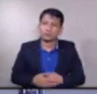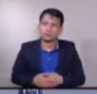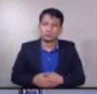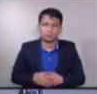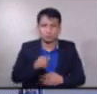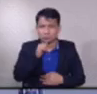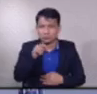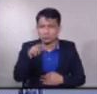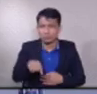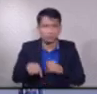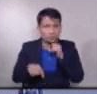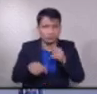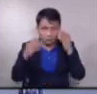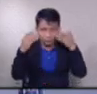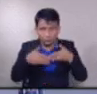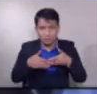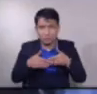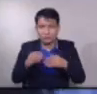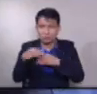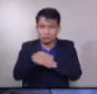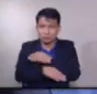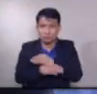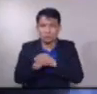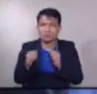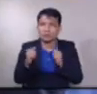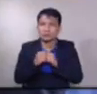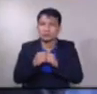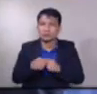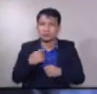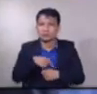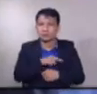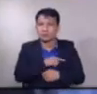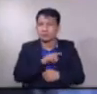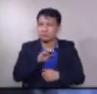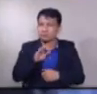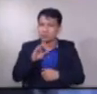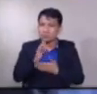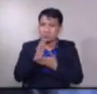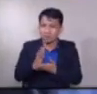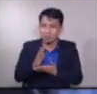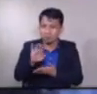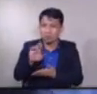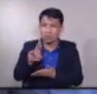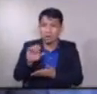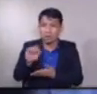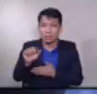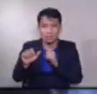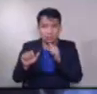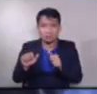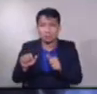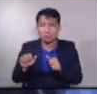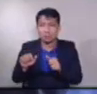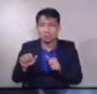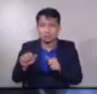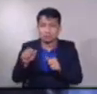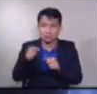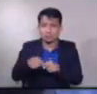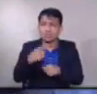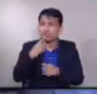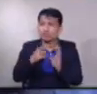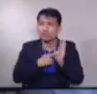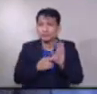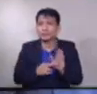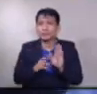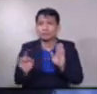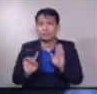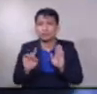these issues is not only in Boracay, including doon sa amin sa Subanen, sa Lake Dominagat. Sino ngayon ang tumatayo doon? And